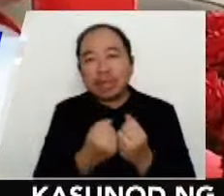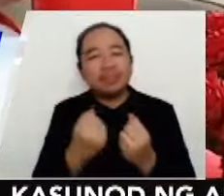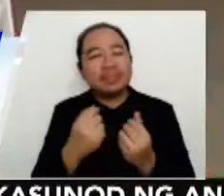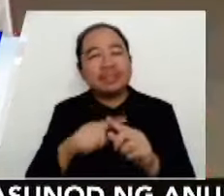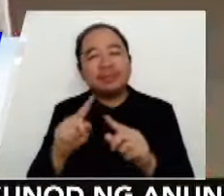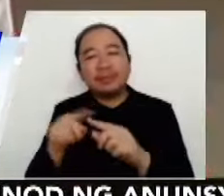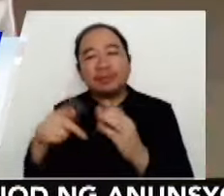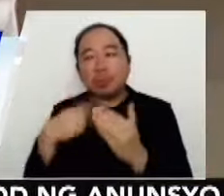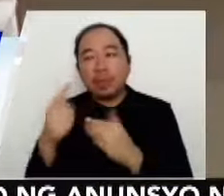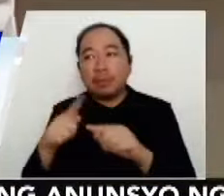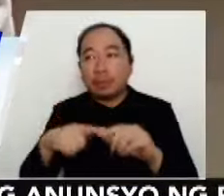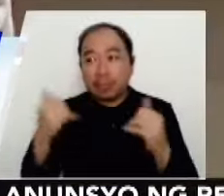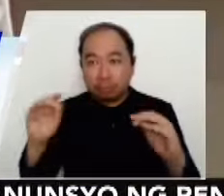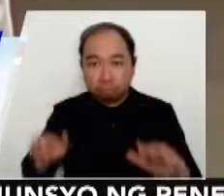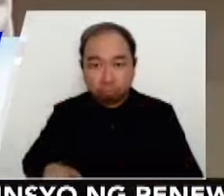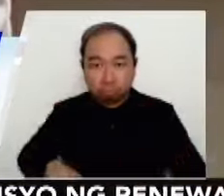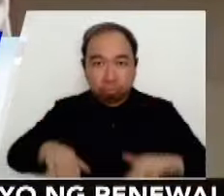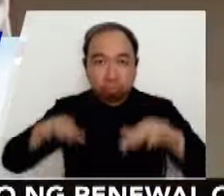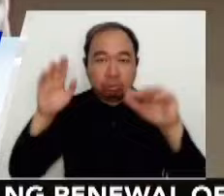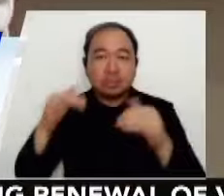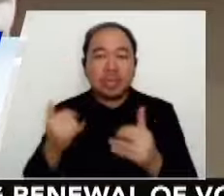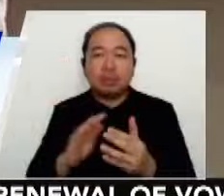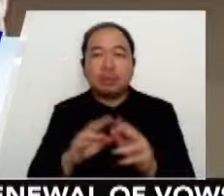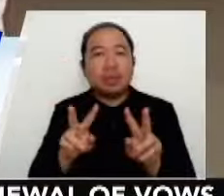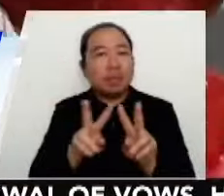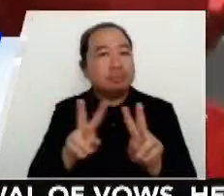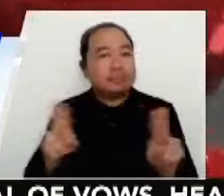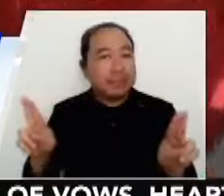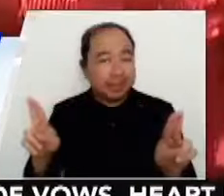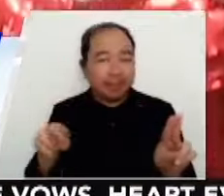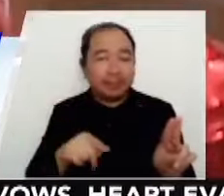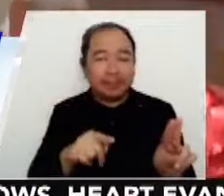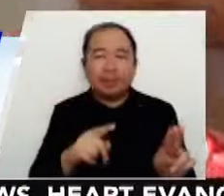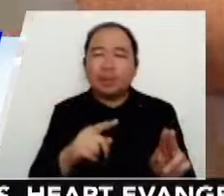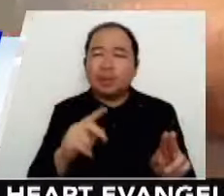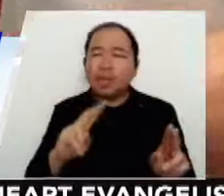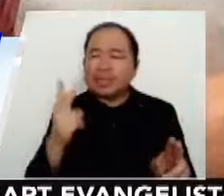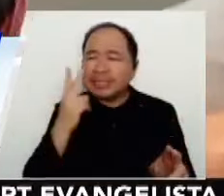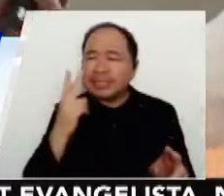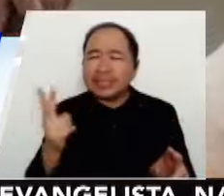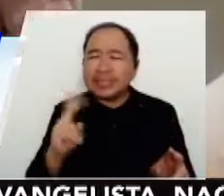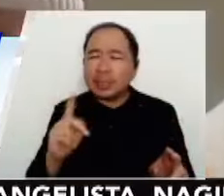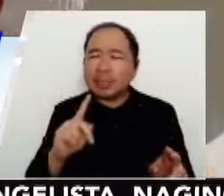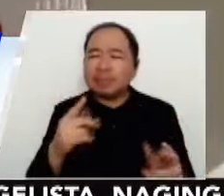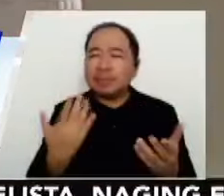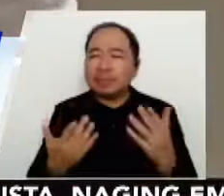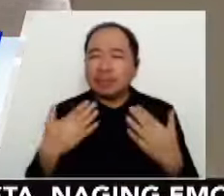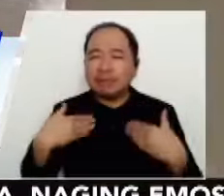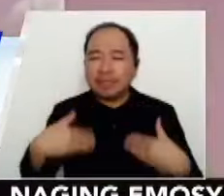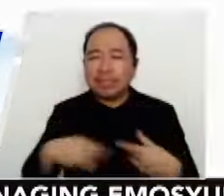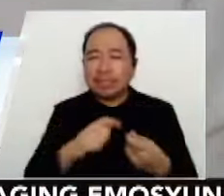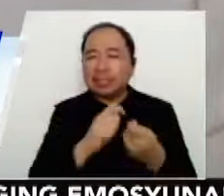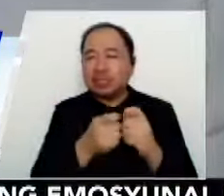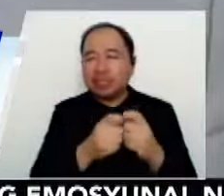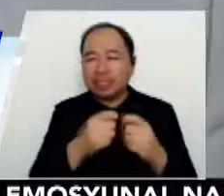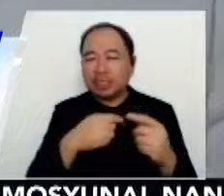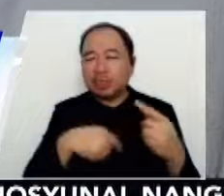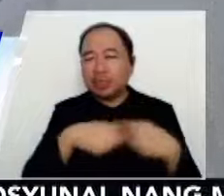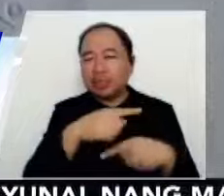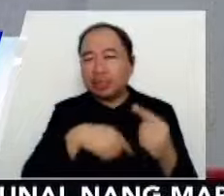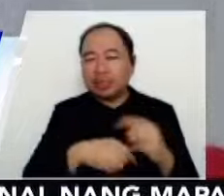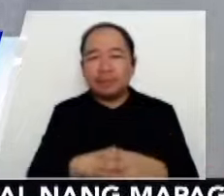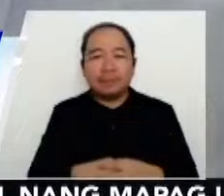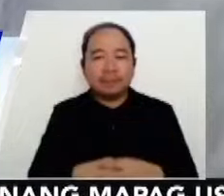sila at magkaka-love team pa, ano kaya ang nakita nilang physical changes sa isa't isa?